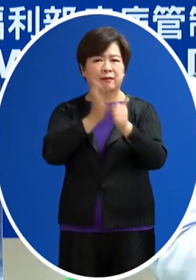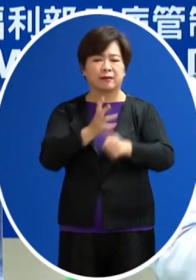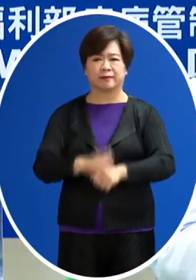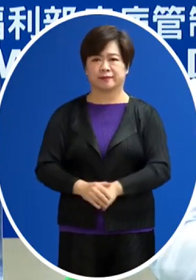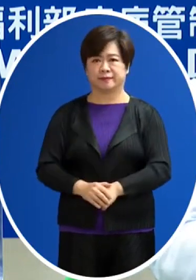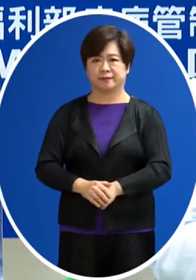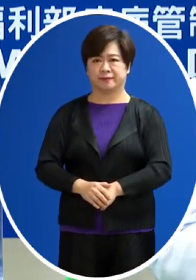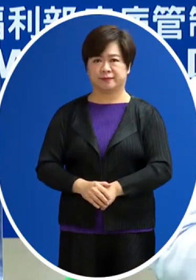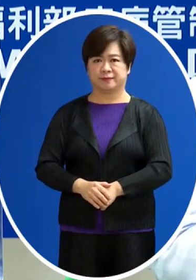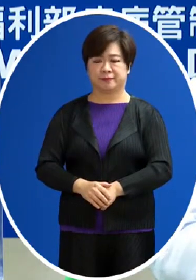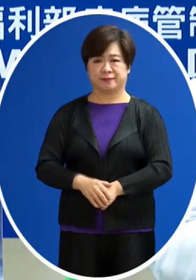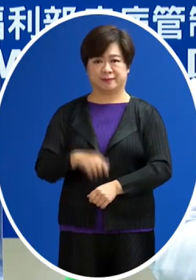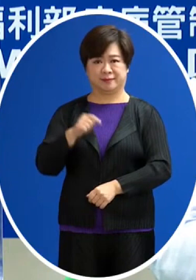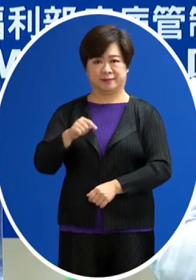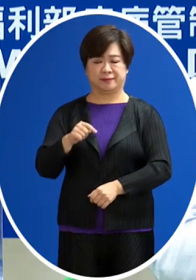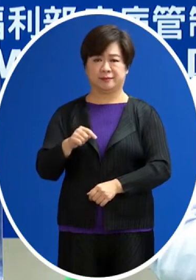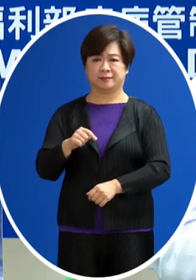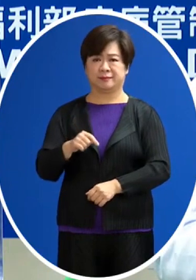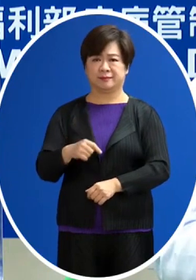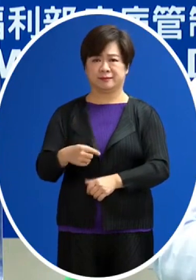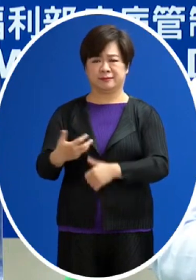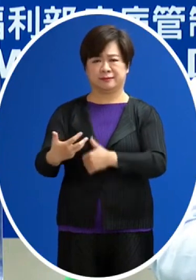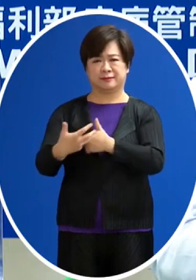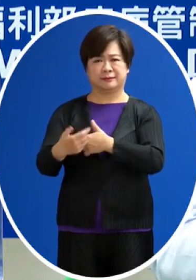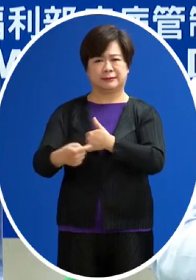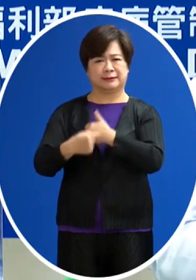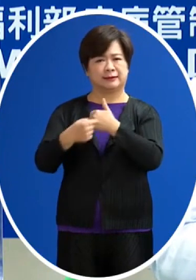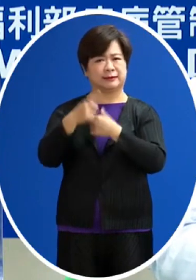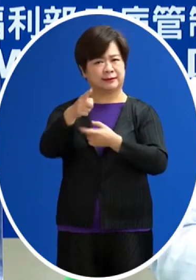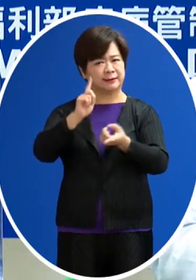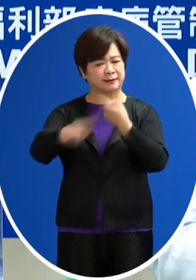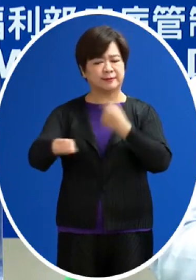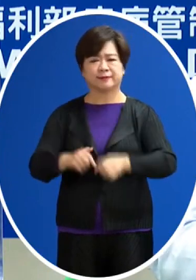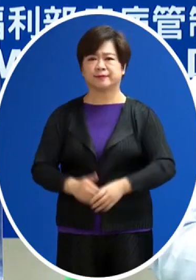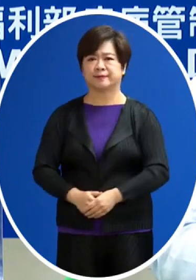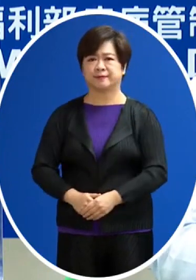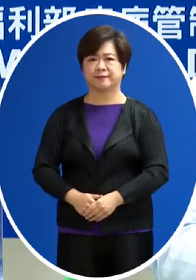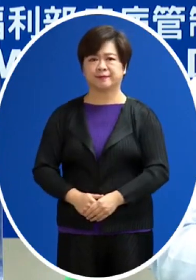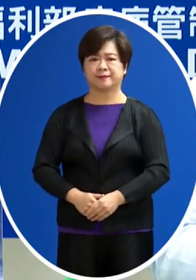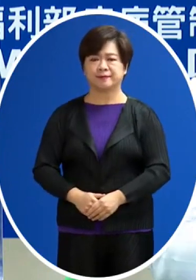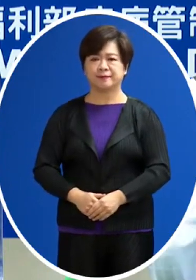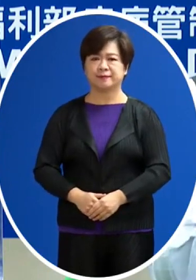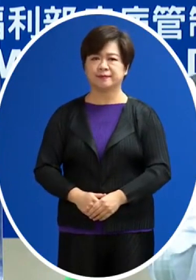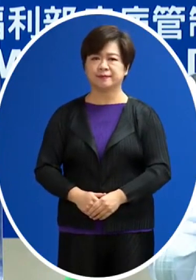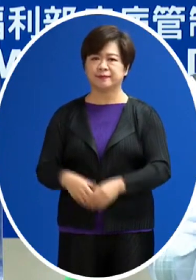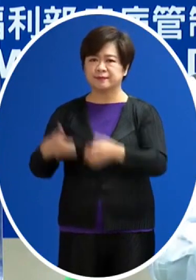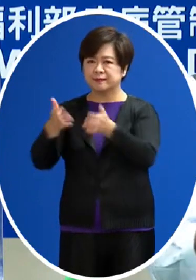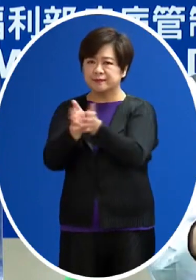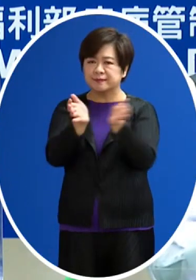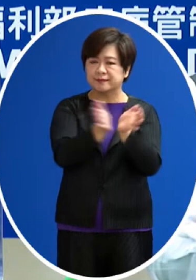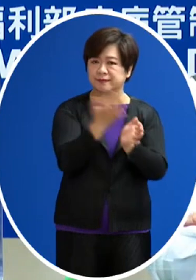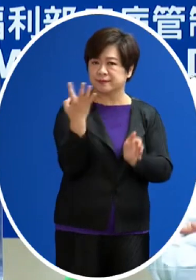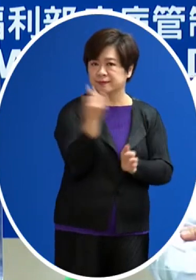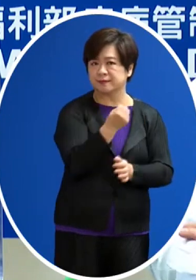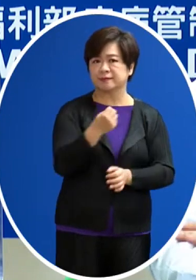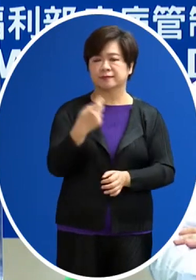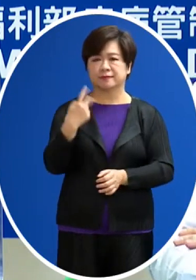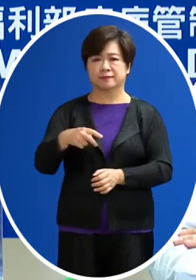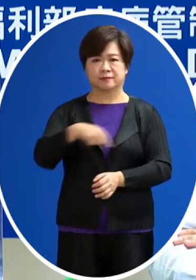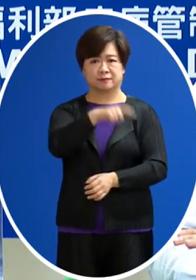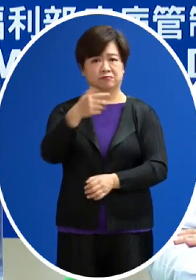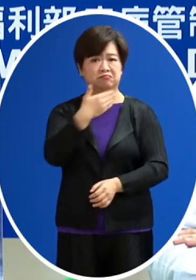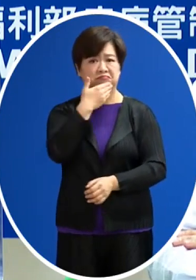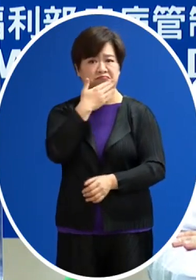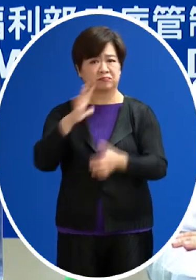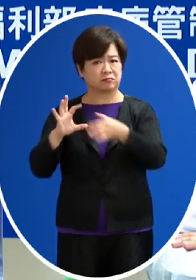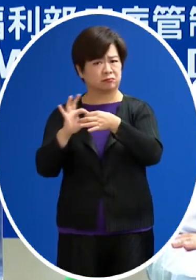哈，用这样子的态度，我想不是一个健康的态度了哈。那几批跟那个事实上跟大众的利益也